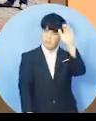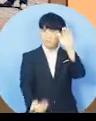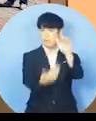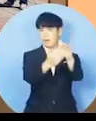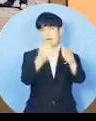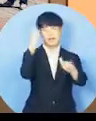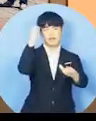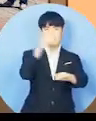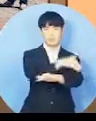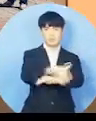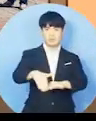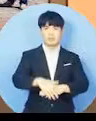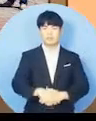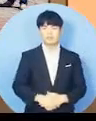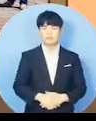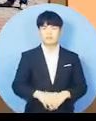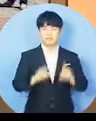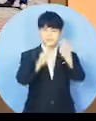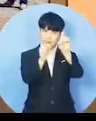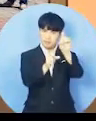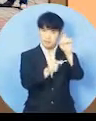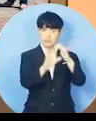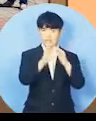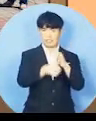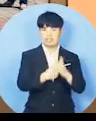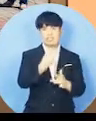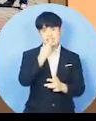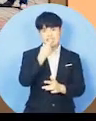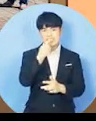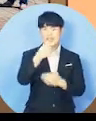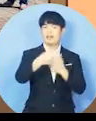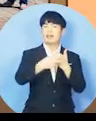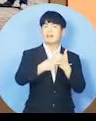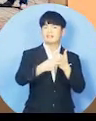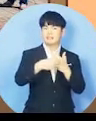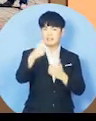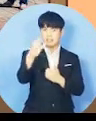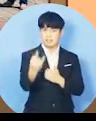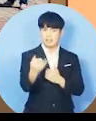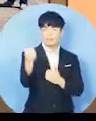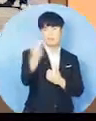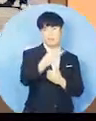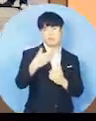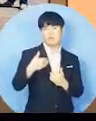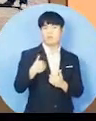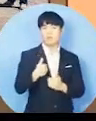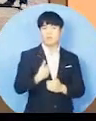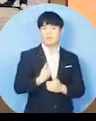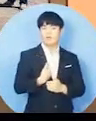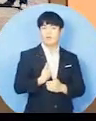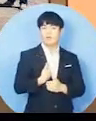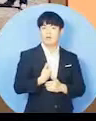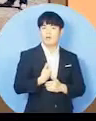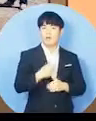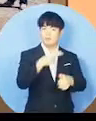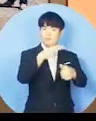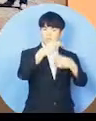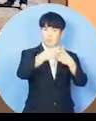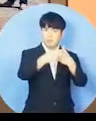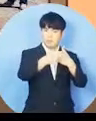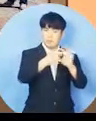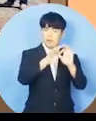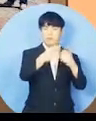명을 목표로 캠페인을 추진할 예정이며 11월 중에는 천안시 의사, 약사, 한의사, 치과 의사회와 협약을